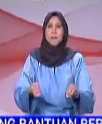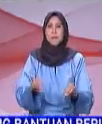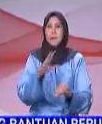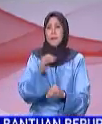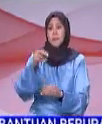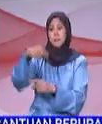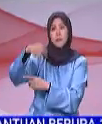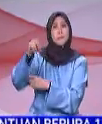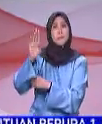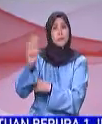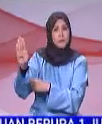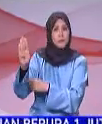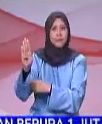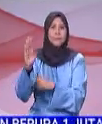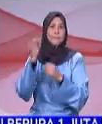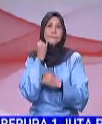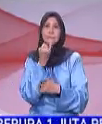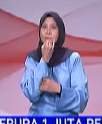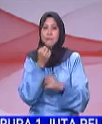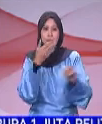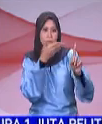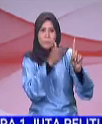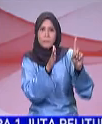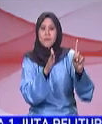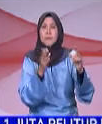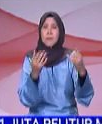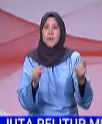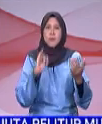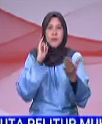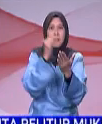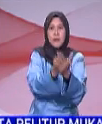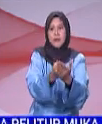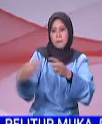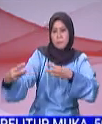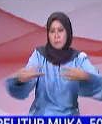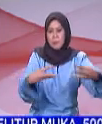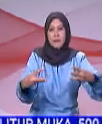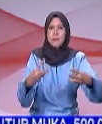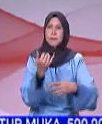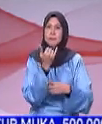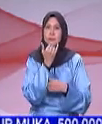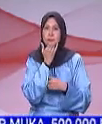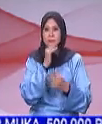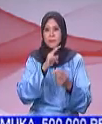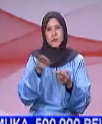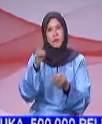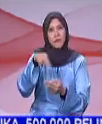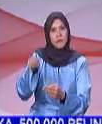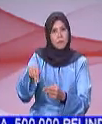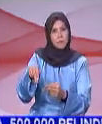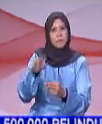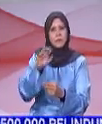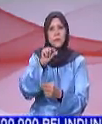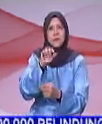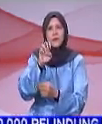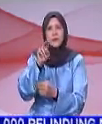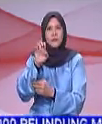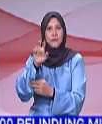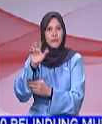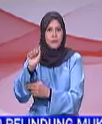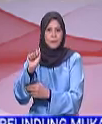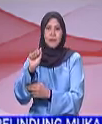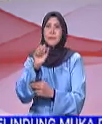Bangsa-Bangsa Bersatu PBB. Serangan itu juga merupakan jenayah perang yang menyalahi Konvensyen keempat Geneva